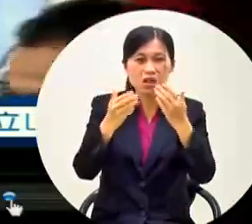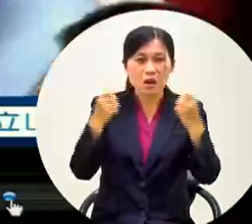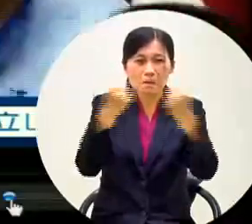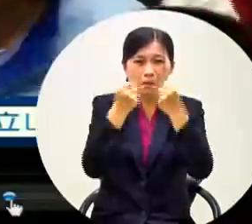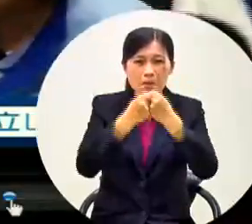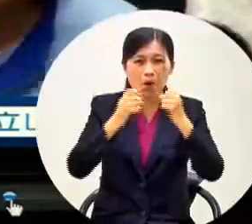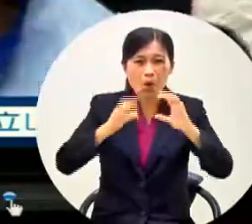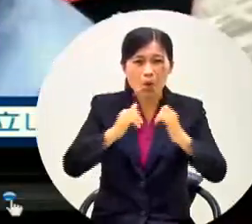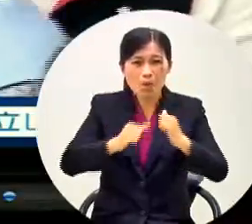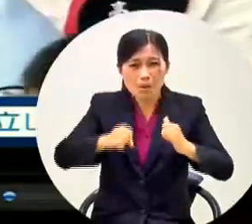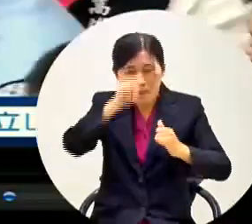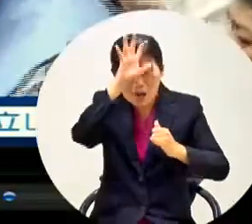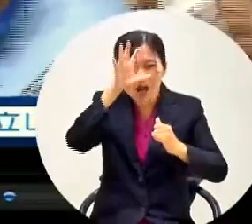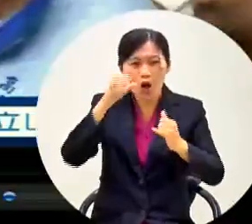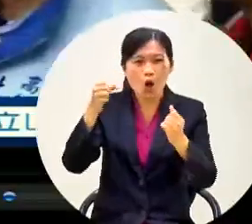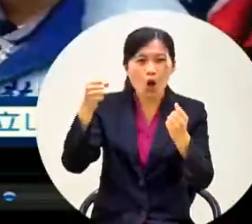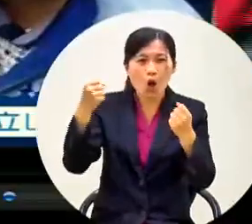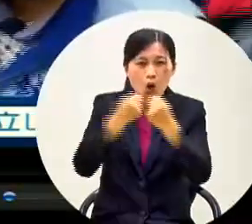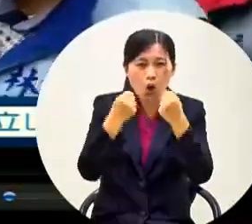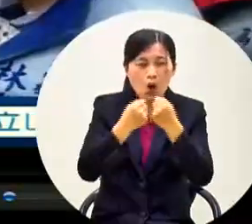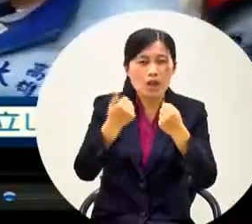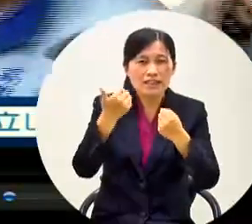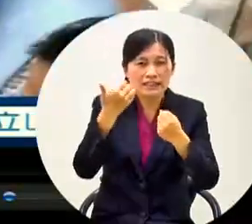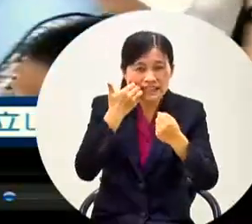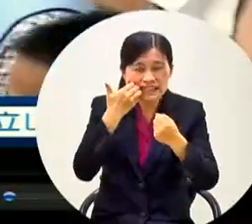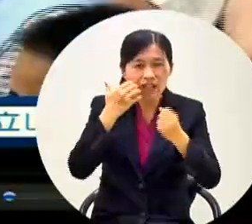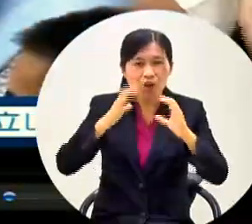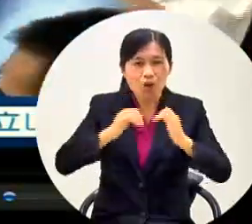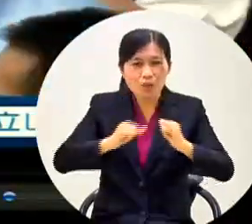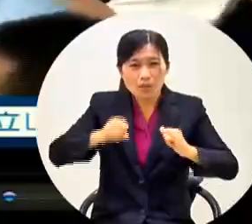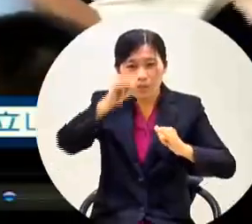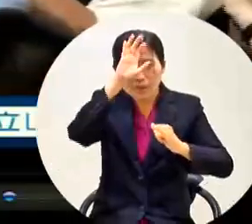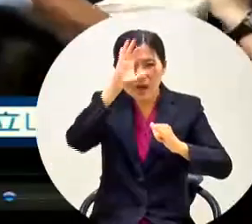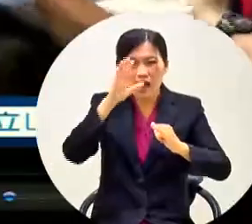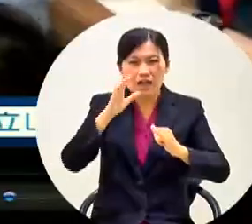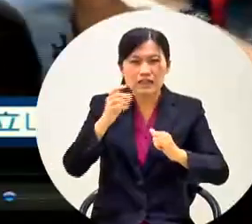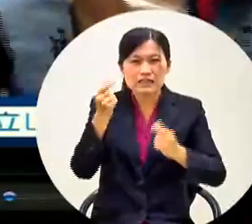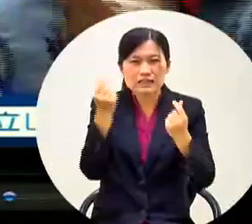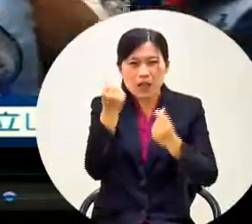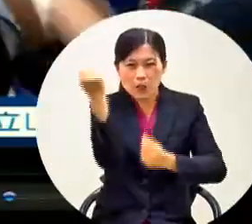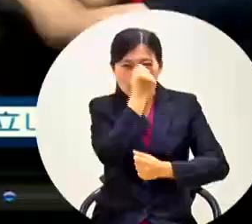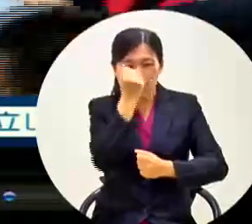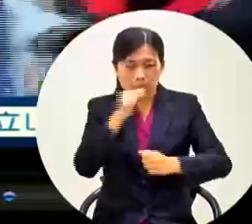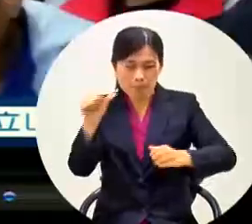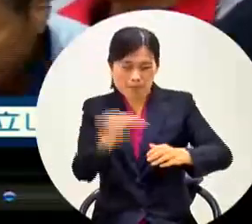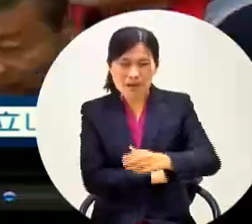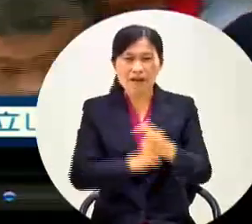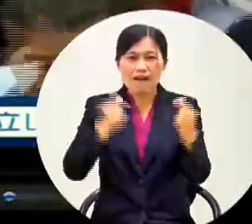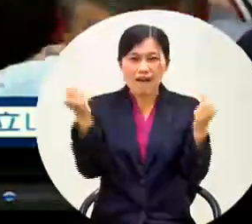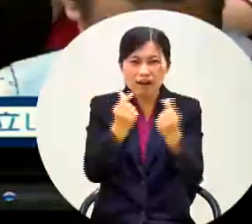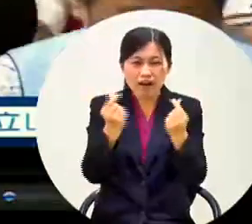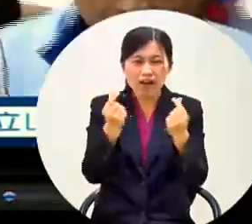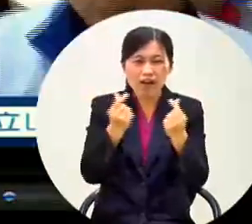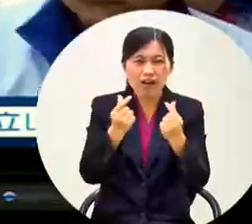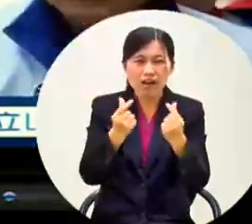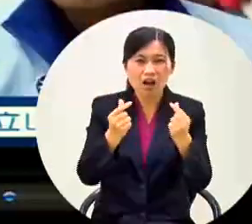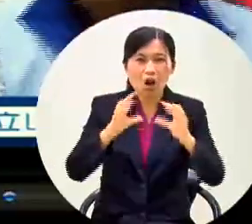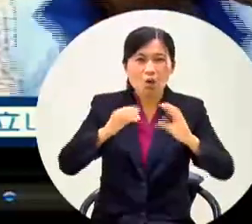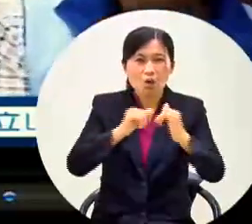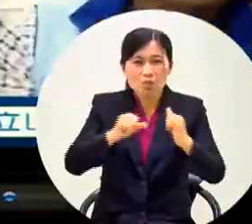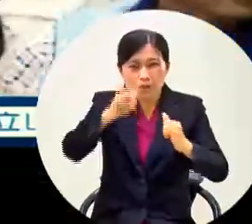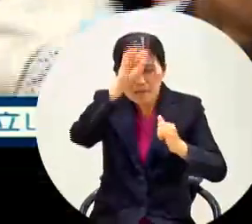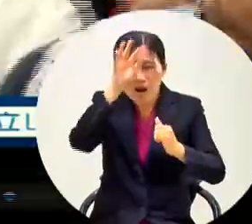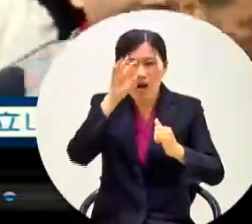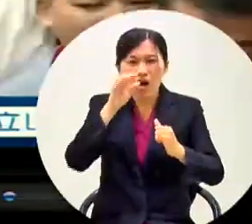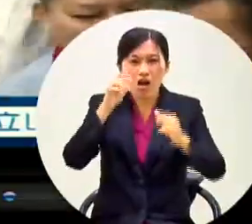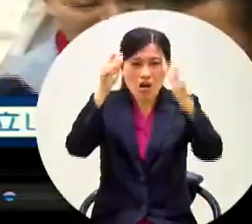党，像流氓一样的是国民党，我想这些要让高雄市民看清楚。第二个，我们再看刚刚